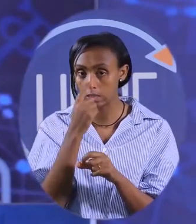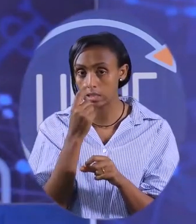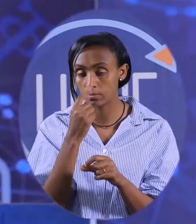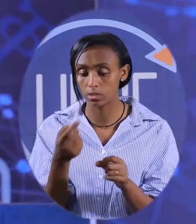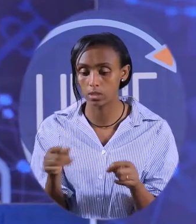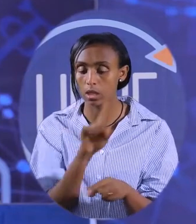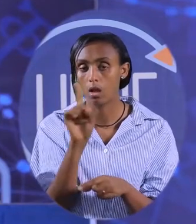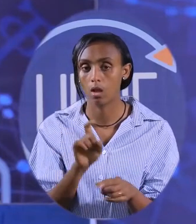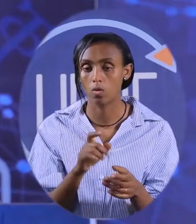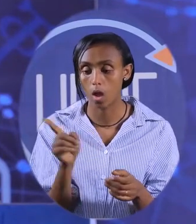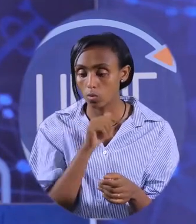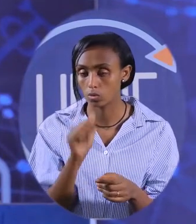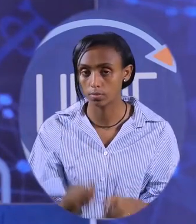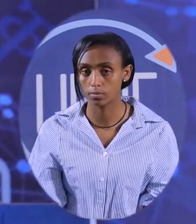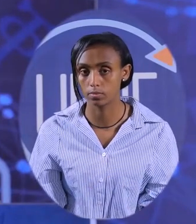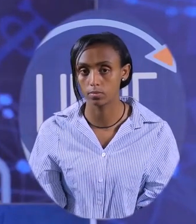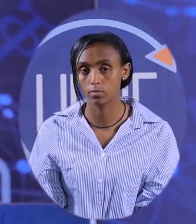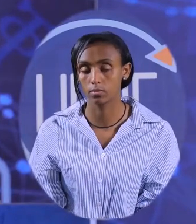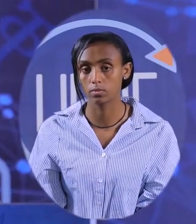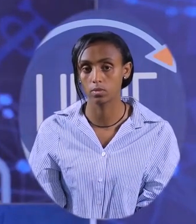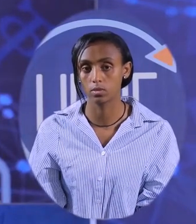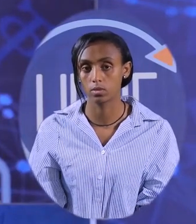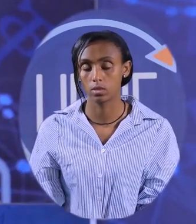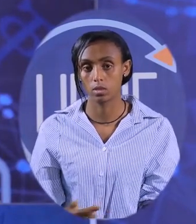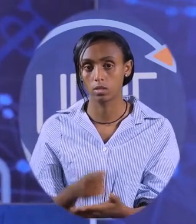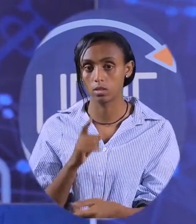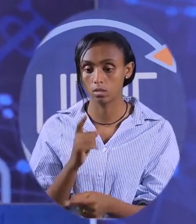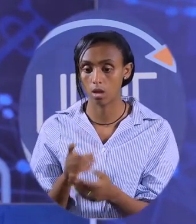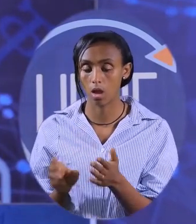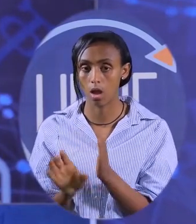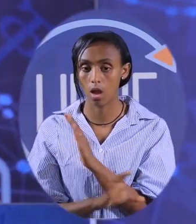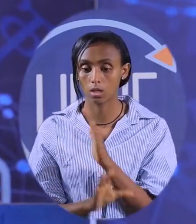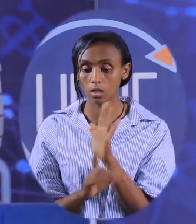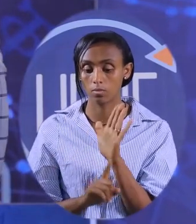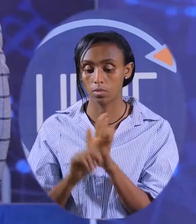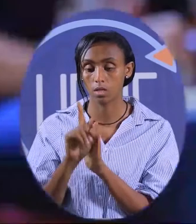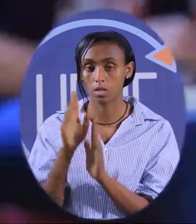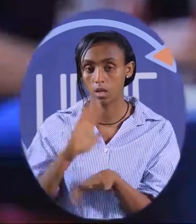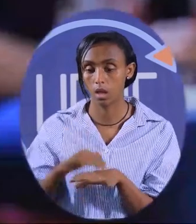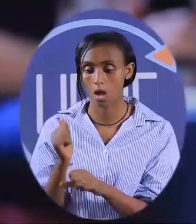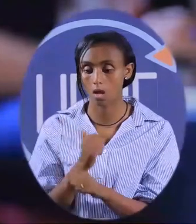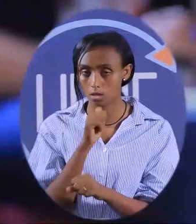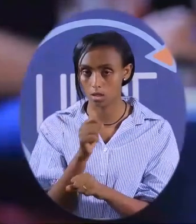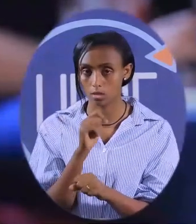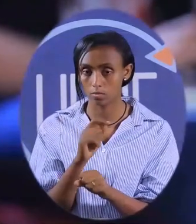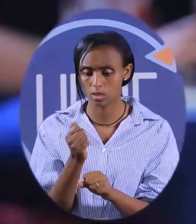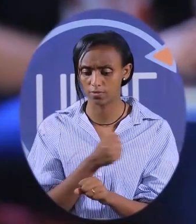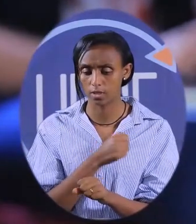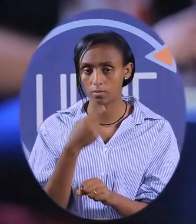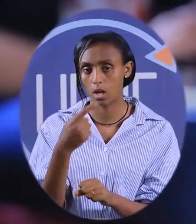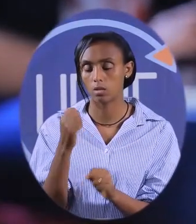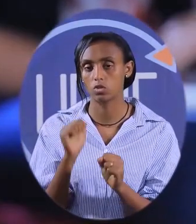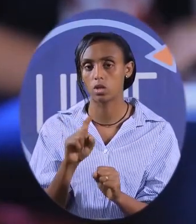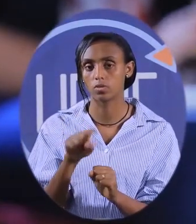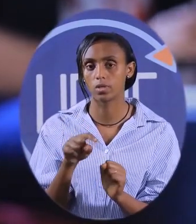ይጠይቋቸዋል። የአምስት ዓመት ስራ ልምድ አይሆንም። ሪል ሀገር ማልማት ላይ አልሰራንም እኛ። በቃ እንደዚህ በድፍረት መናገር መቻል